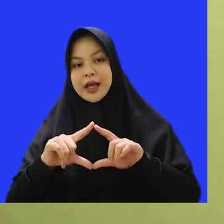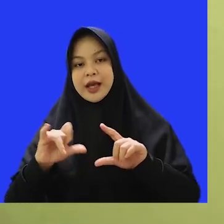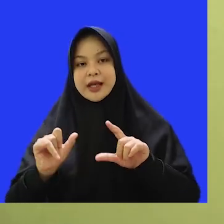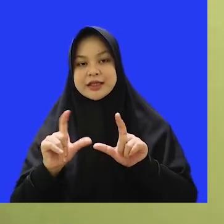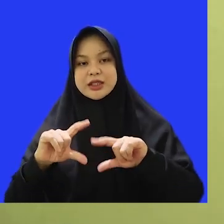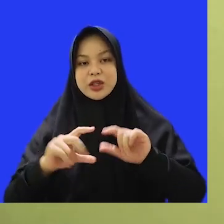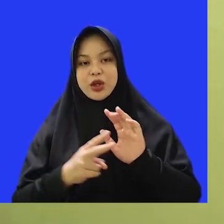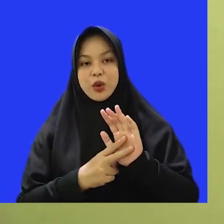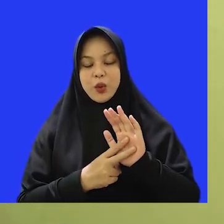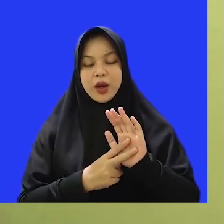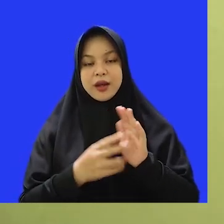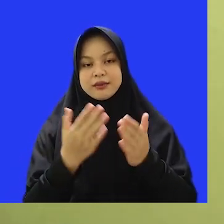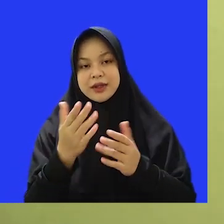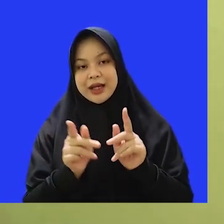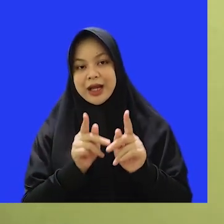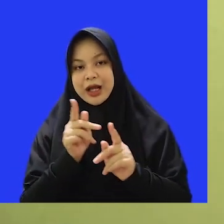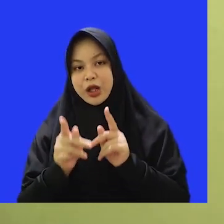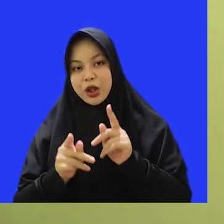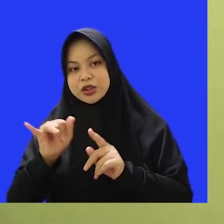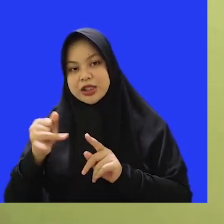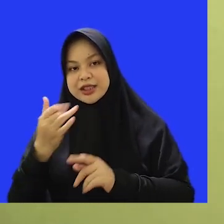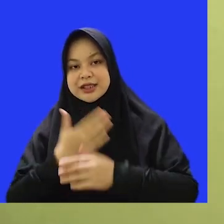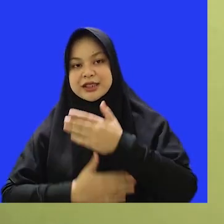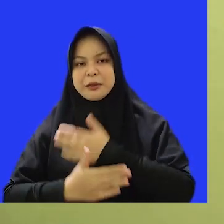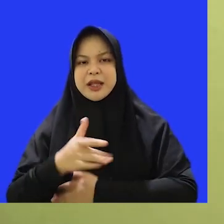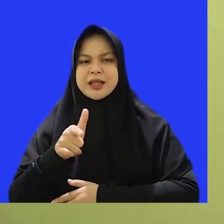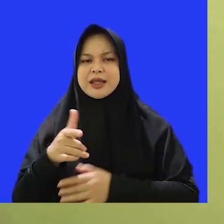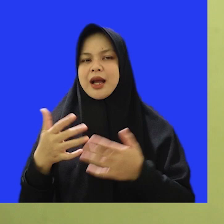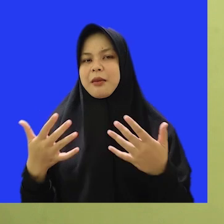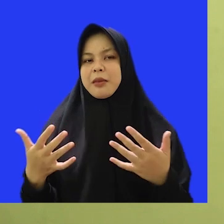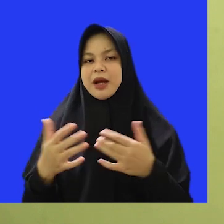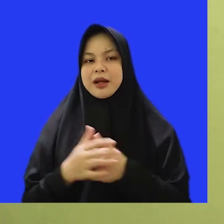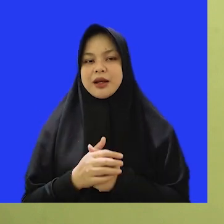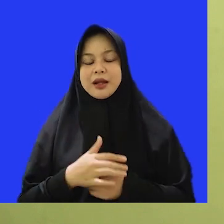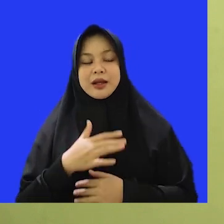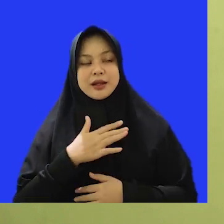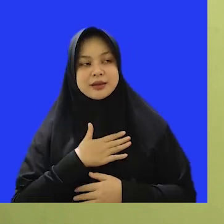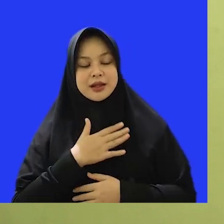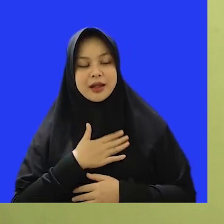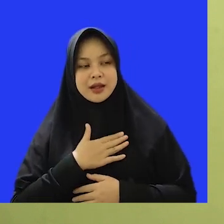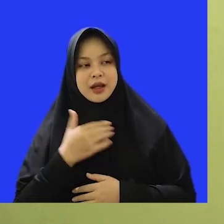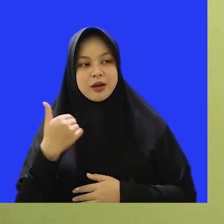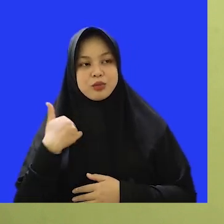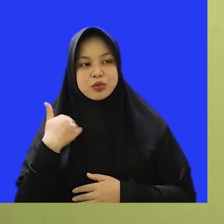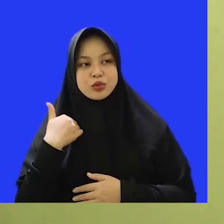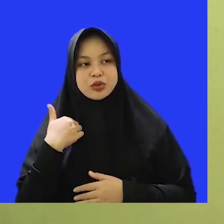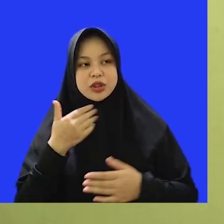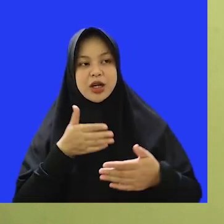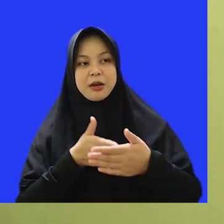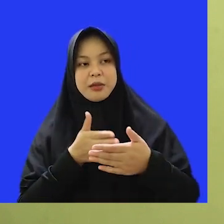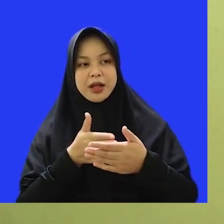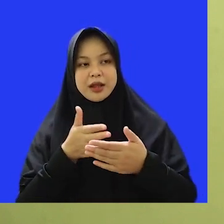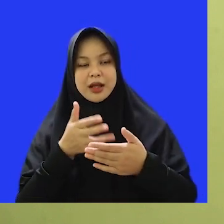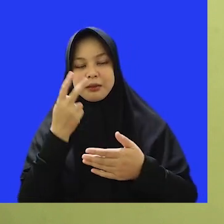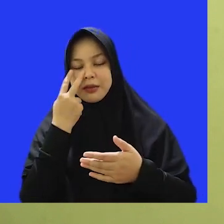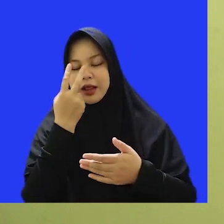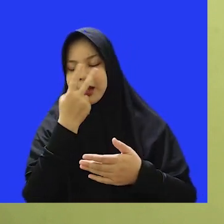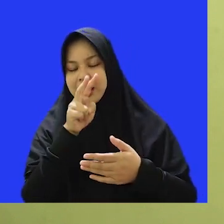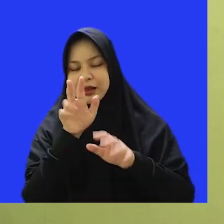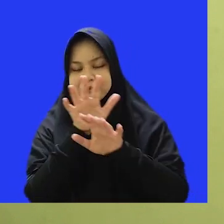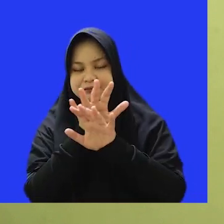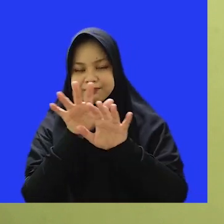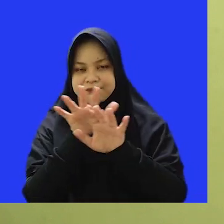Mas Ajiwan, Ya, kalau Mas Ajiwan itu ragam disabilitasnya apa ya? saya itu punya